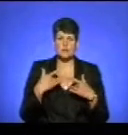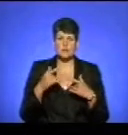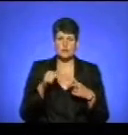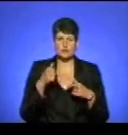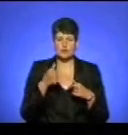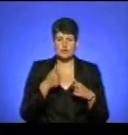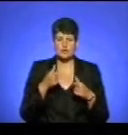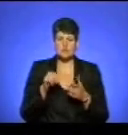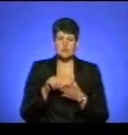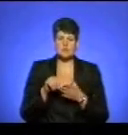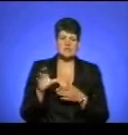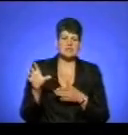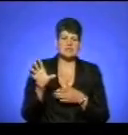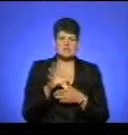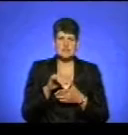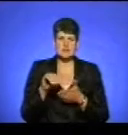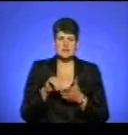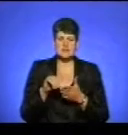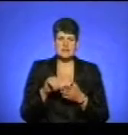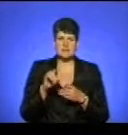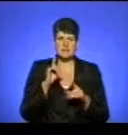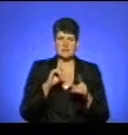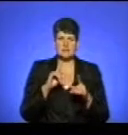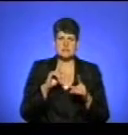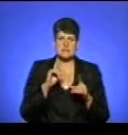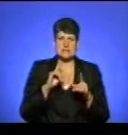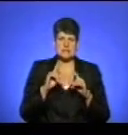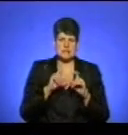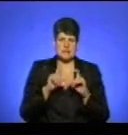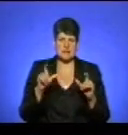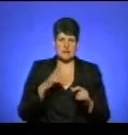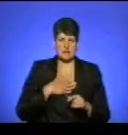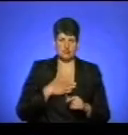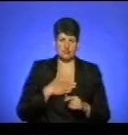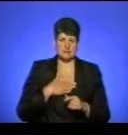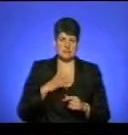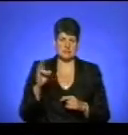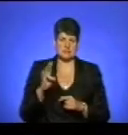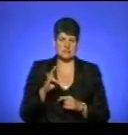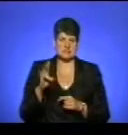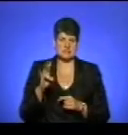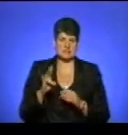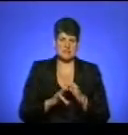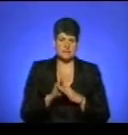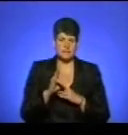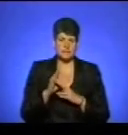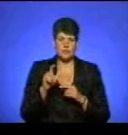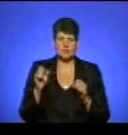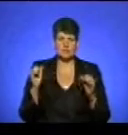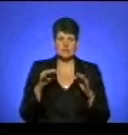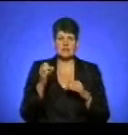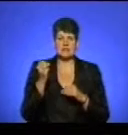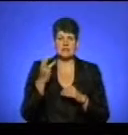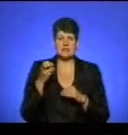році за участі всіх представників семінарій нашої церкви. Прочани збиратимуться 13 липня